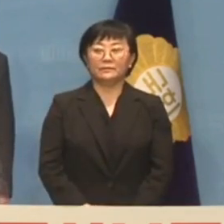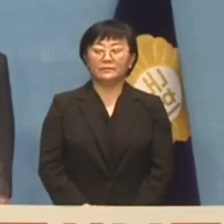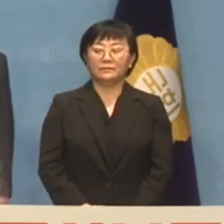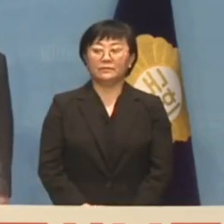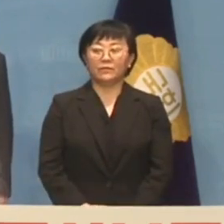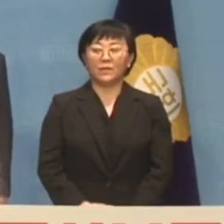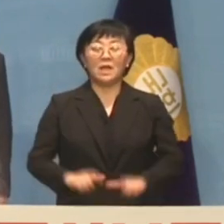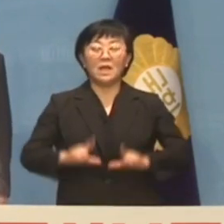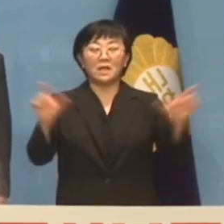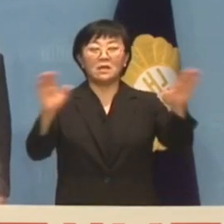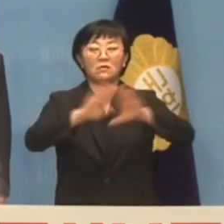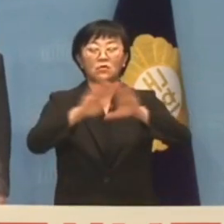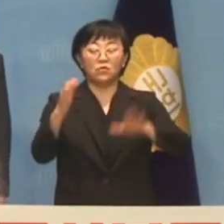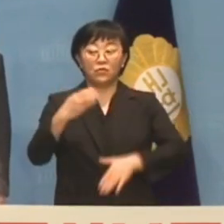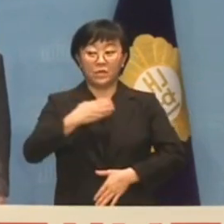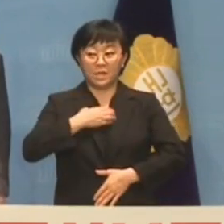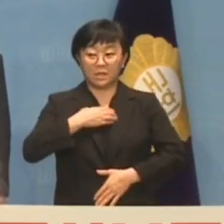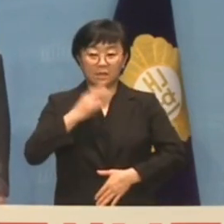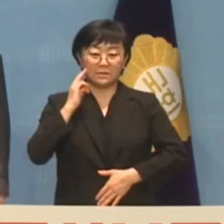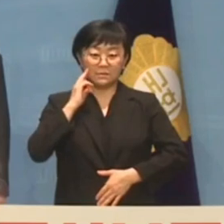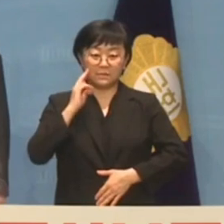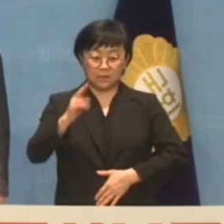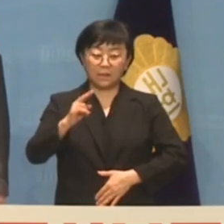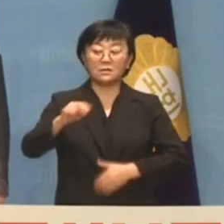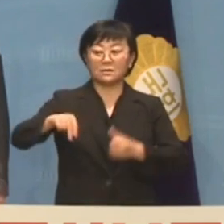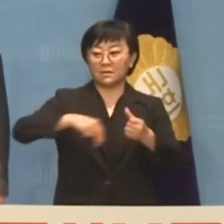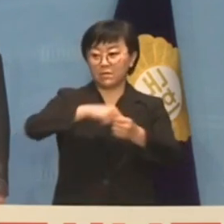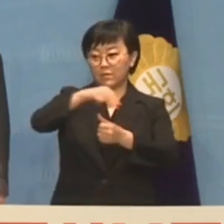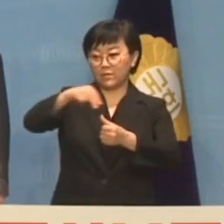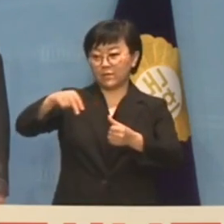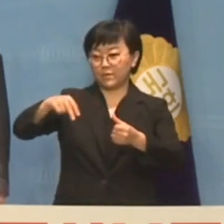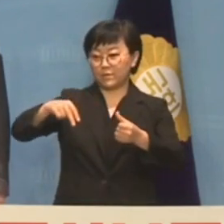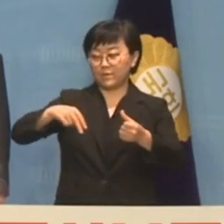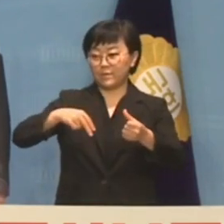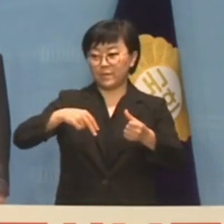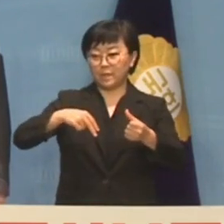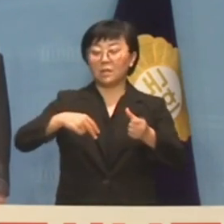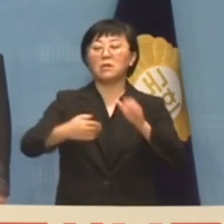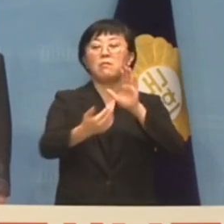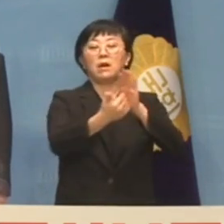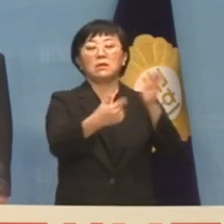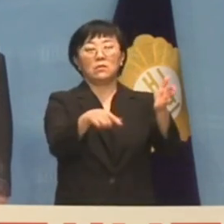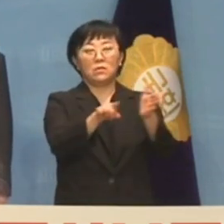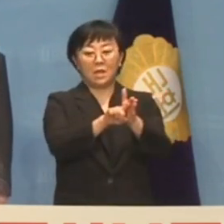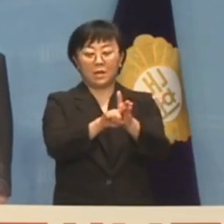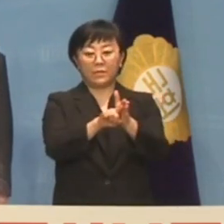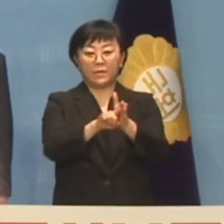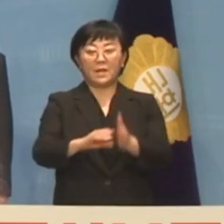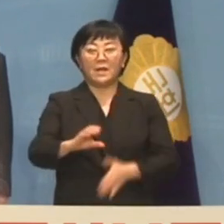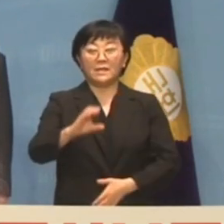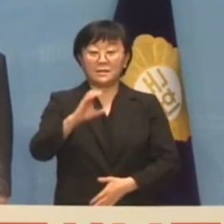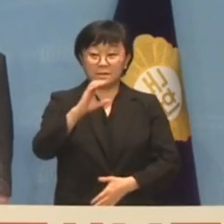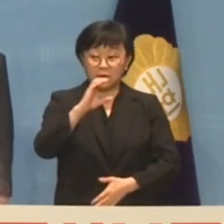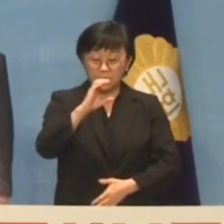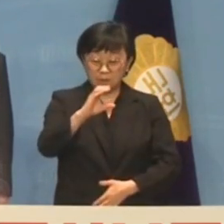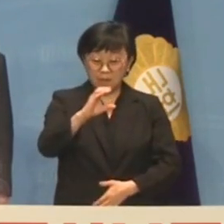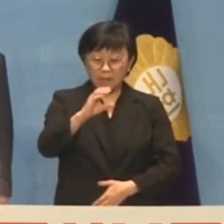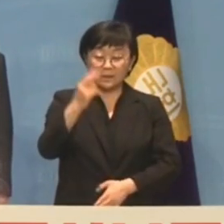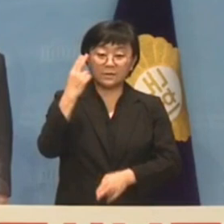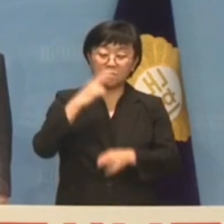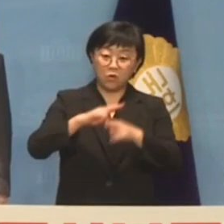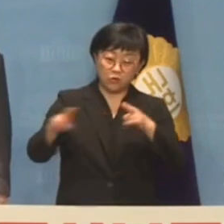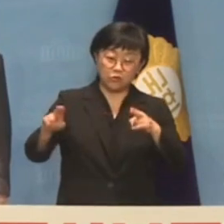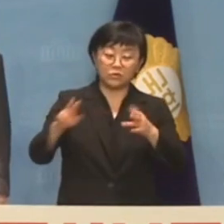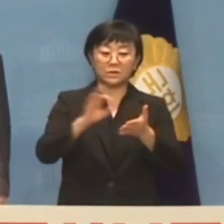지금 기후위기가 매우 심각하고 이 심각한 기후위기를 막기 위해서는 석탄과 석유 사용을 빠른